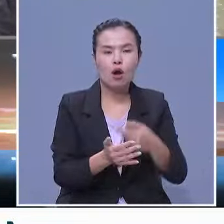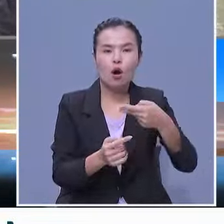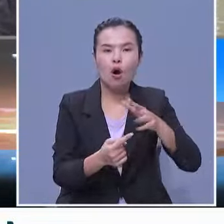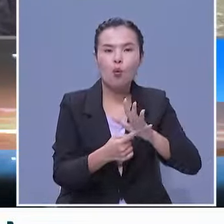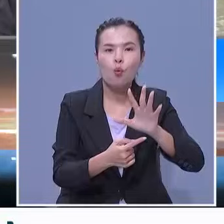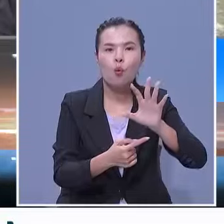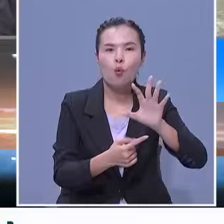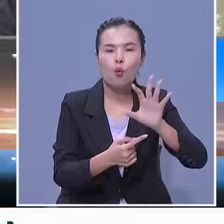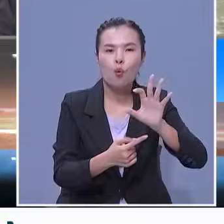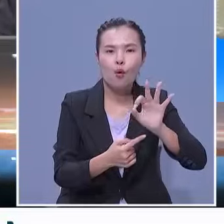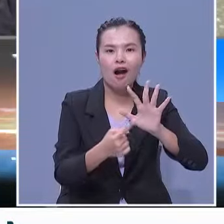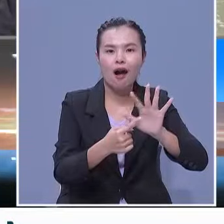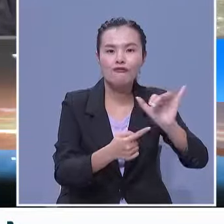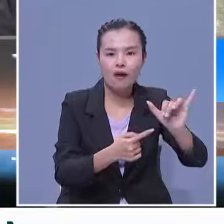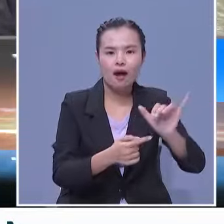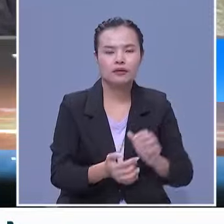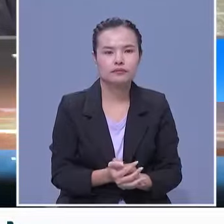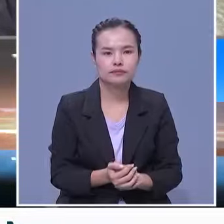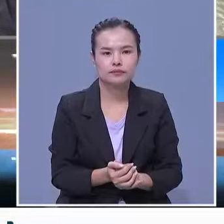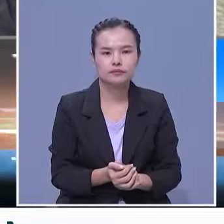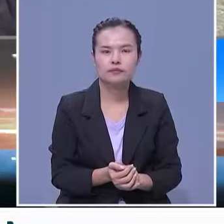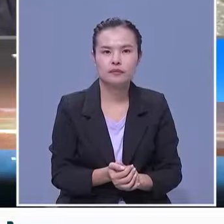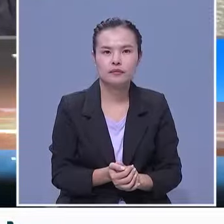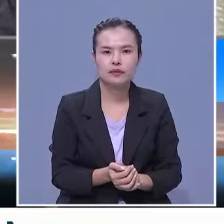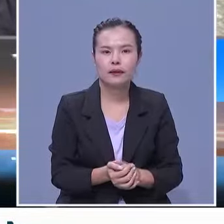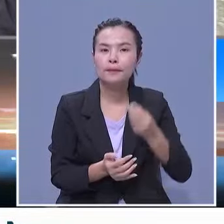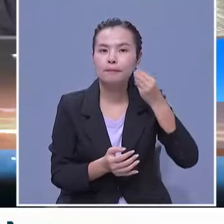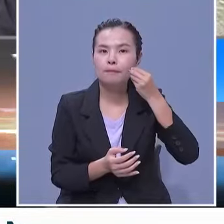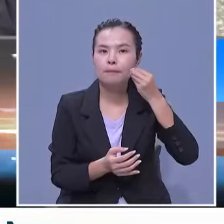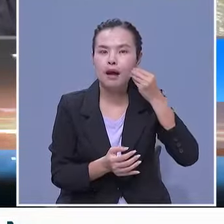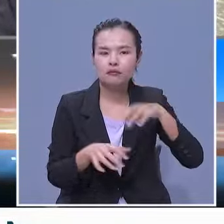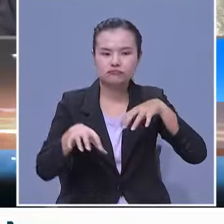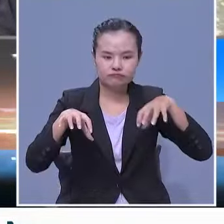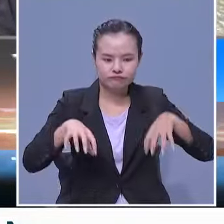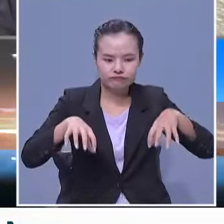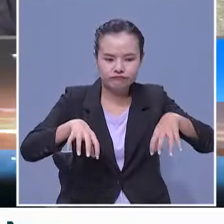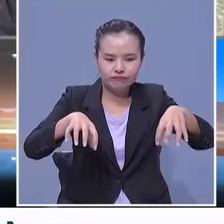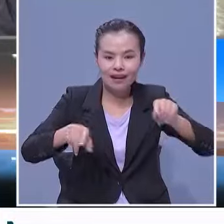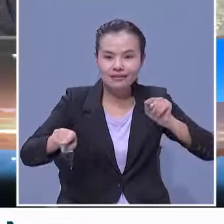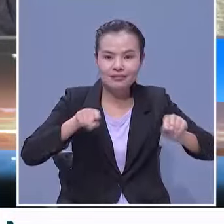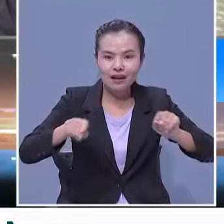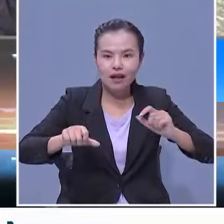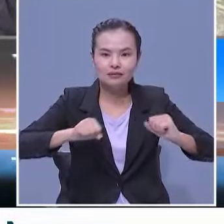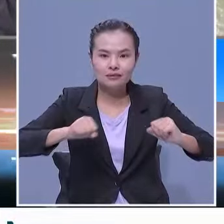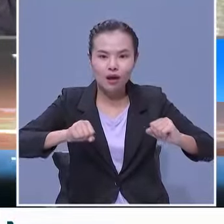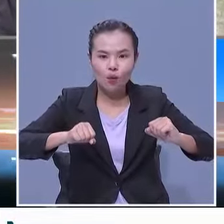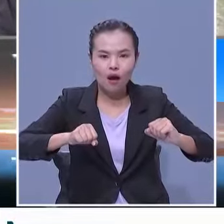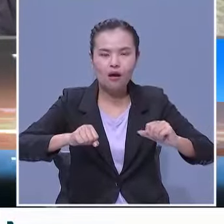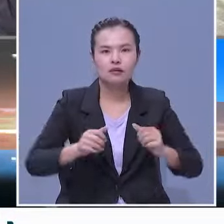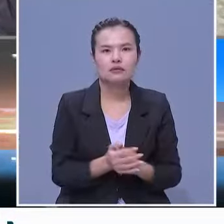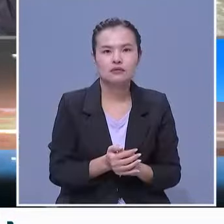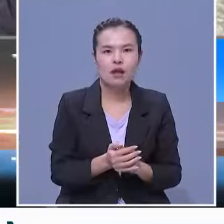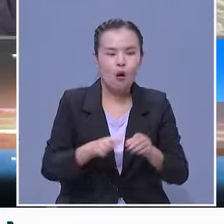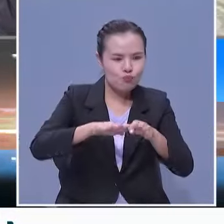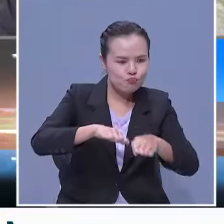ชมเข้าไปเนี่ยจะเห็นว่าบ้านเรือนของชาวบ้านที่อยู่ทั้งฝั่งซ้ายแล้วก็ฝั่งขวาคือฝั่งซ้ายจะเป็นฝั่งที่ต่ำกว่าฝั่งขว